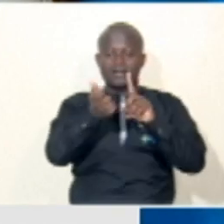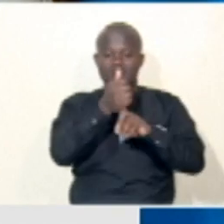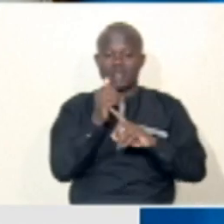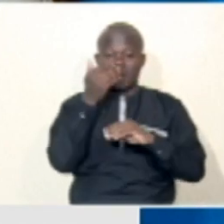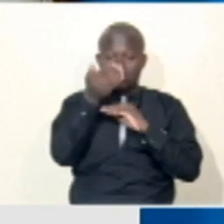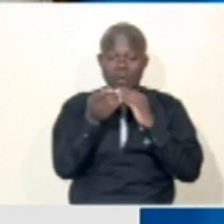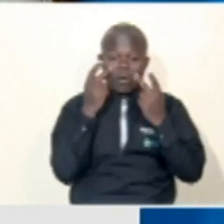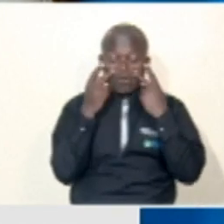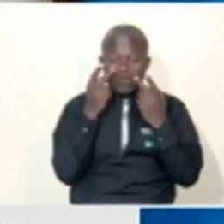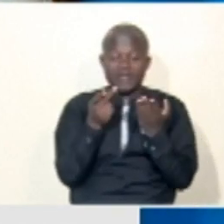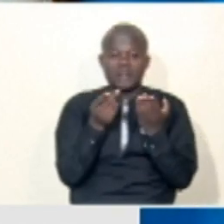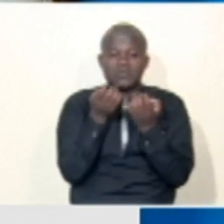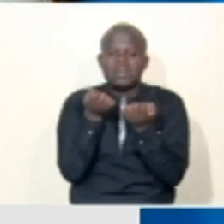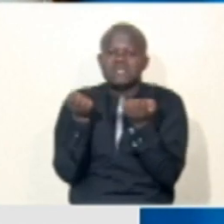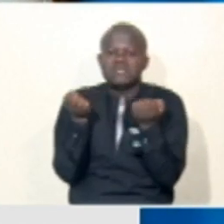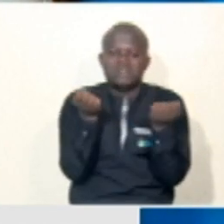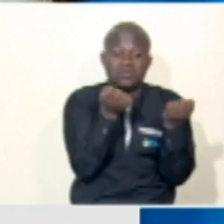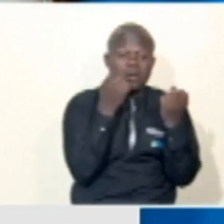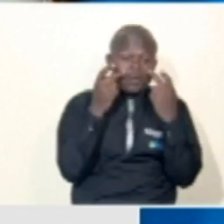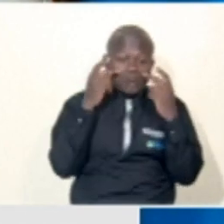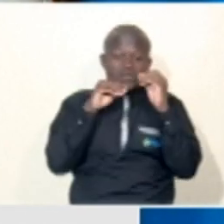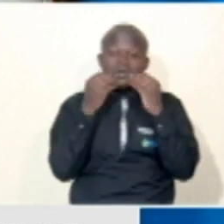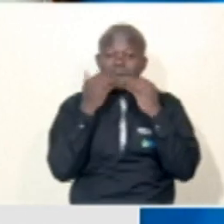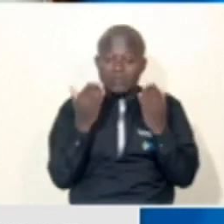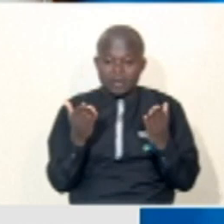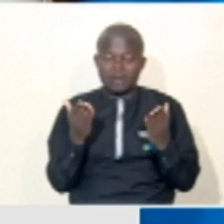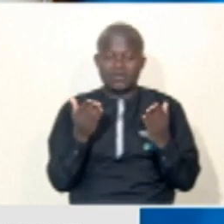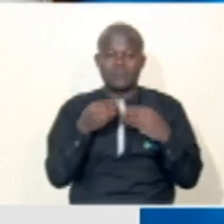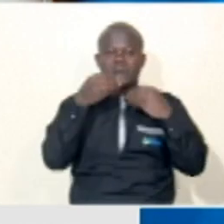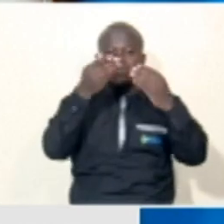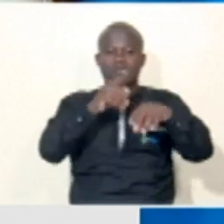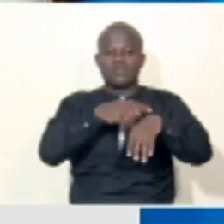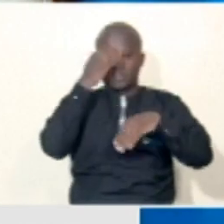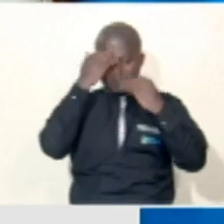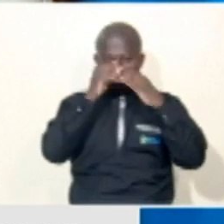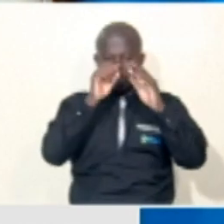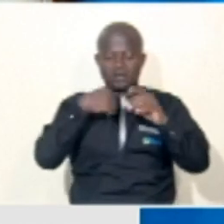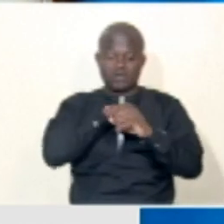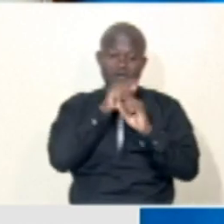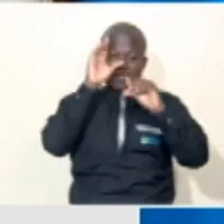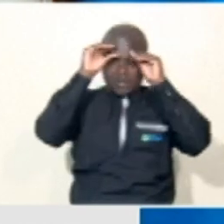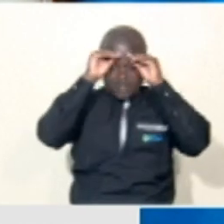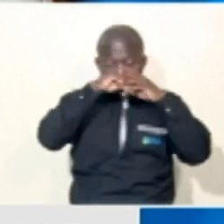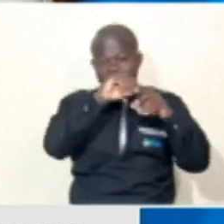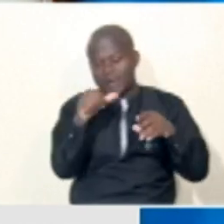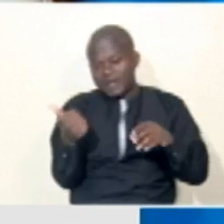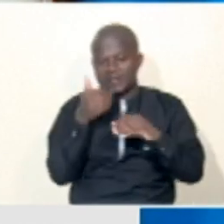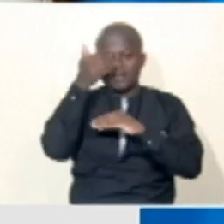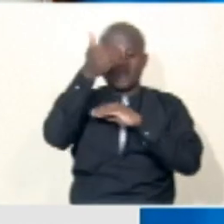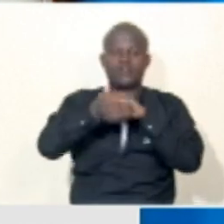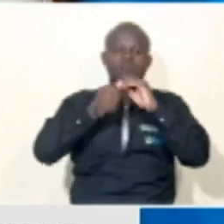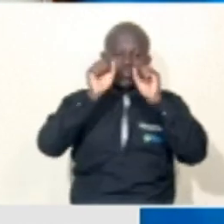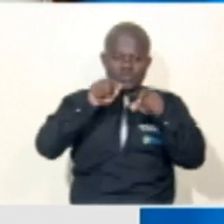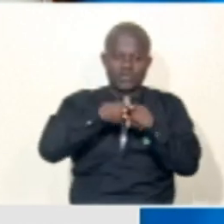wowe urakinginga ukareba nta musaruro ubona, biguha umwanya wo kugira ngo wigire ku bandi, hanyuma ushobore